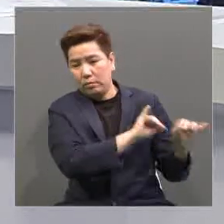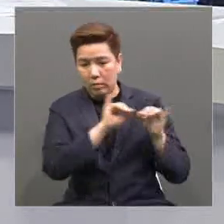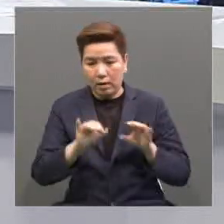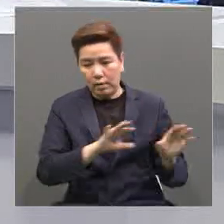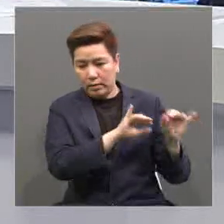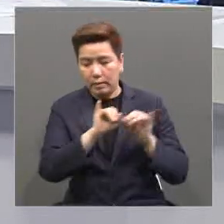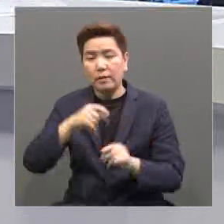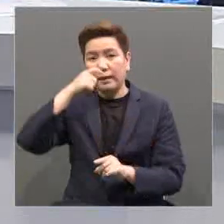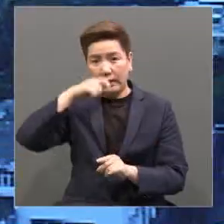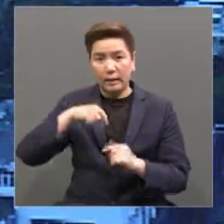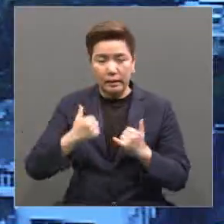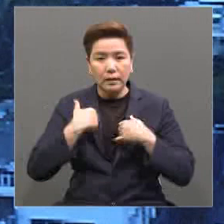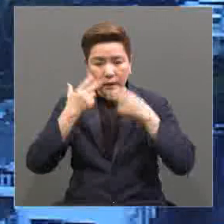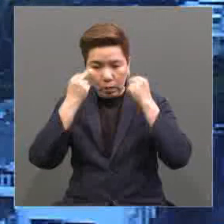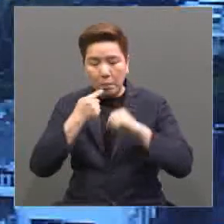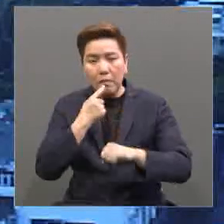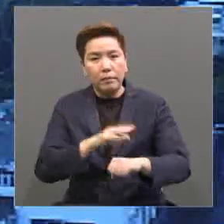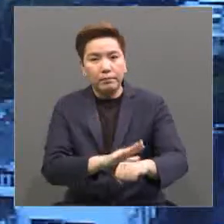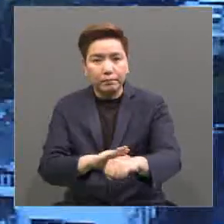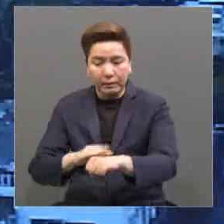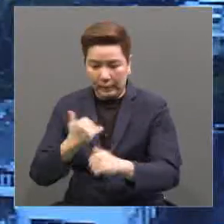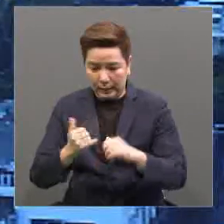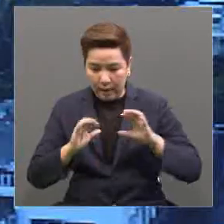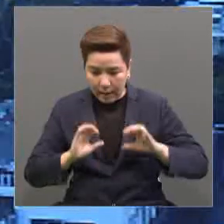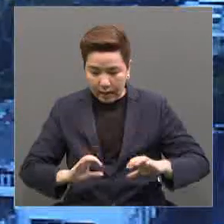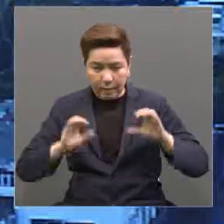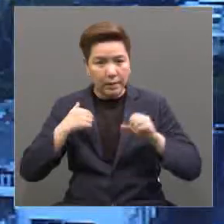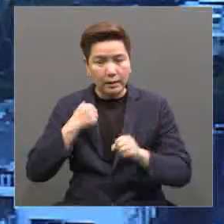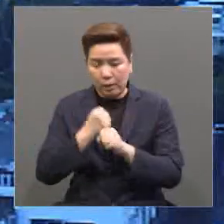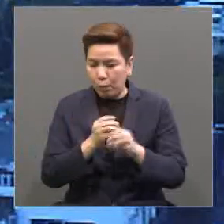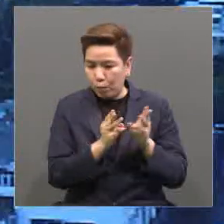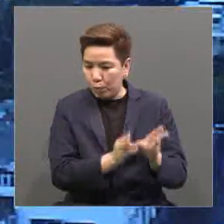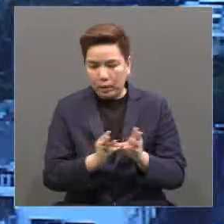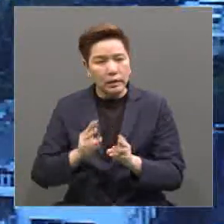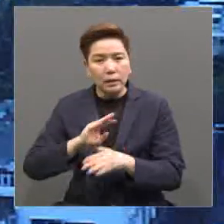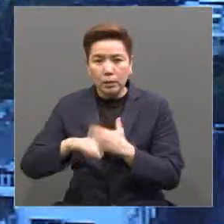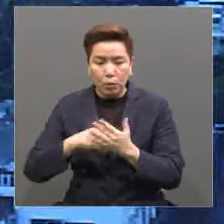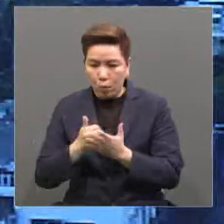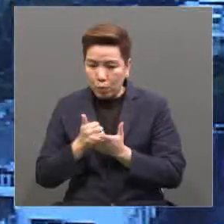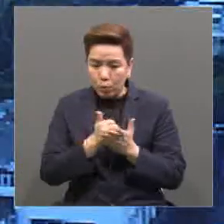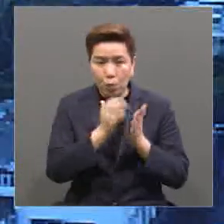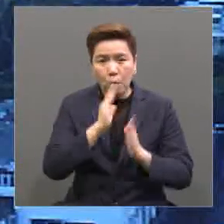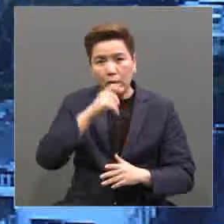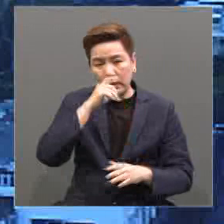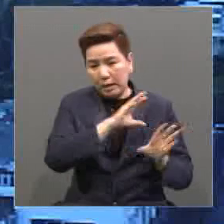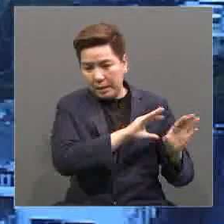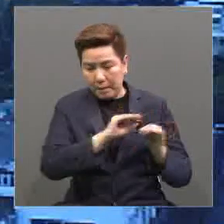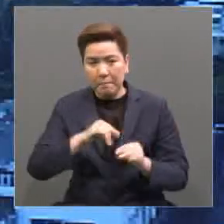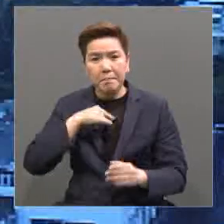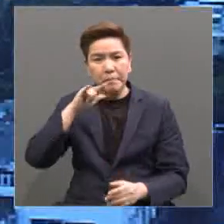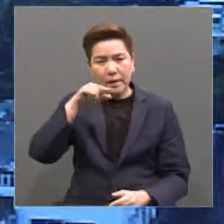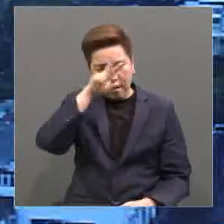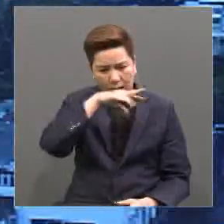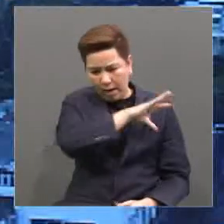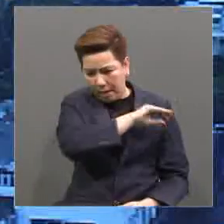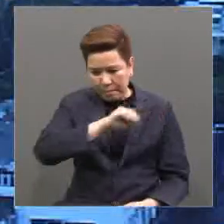อิสราเอลนะคะซึ่งท่านนายกเองก็ได้เน้นย้ำค่ะบอกว่ารัฐบาลเนี่ยจะทำทุกวิถีทางเพื่อให้การช่วยเหลือทั้งการจัดหาเที่ยวบิน